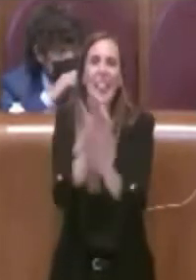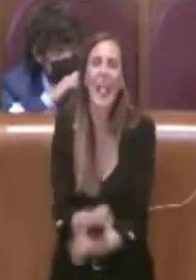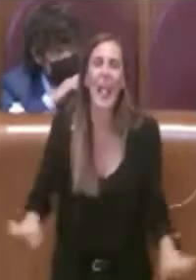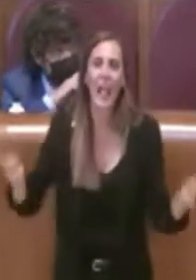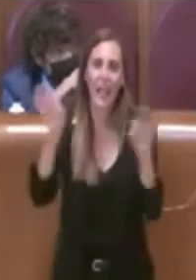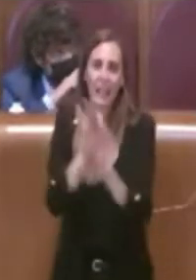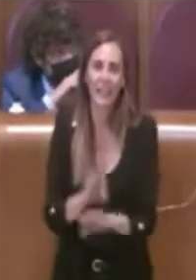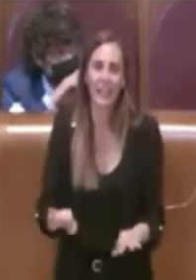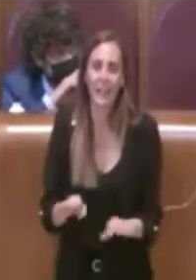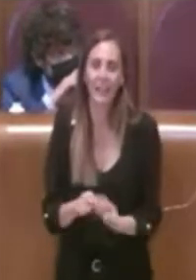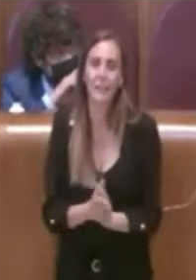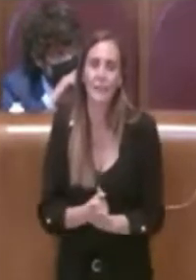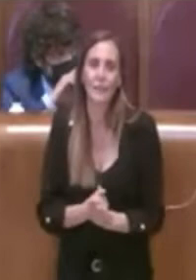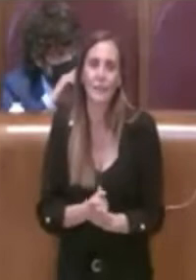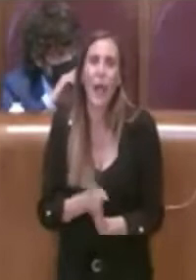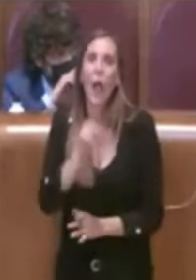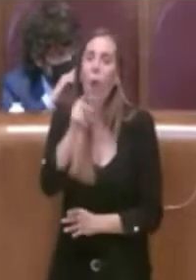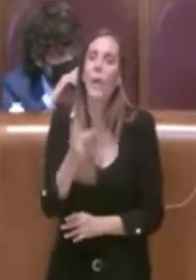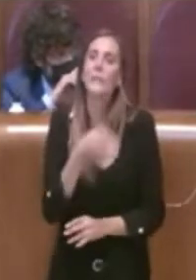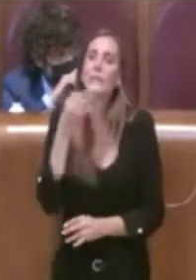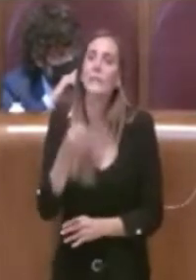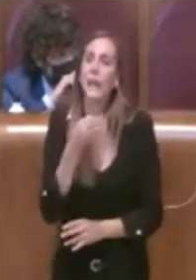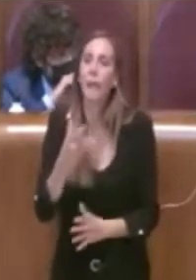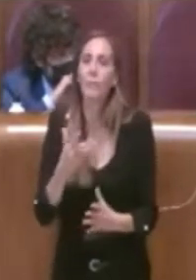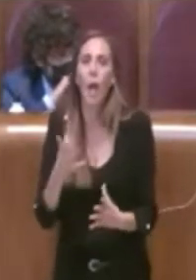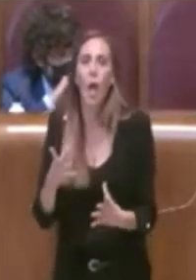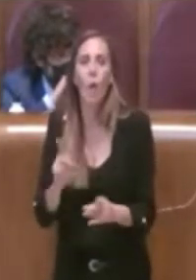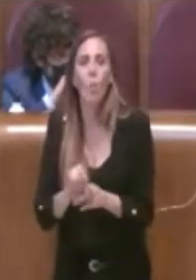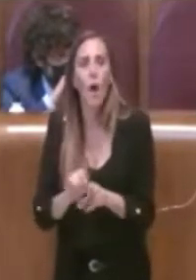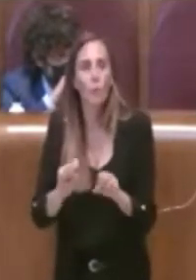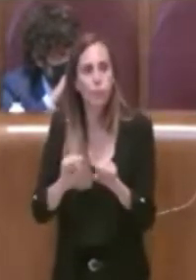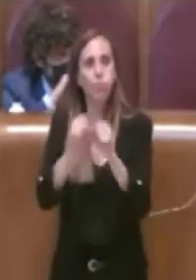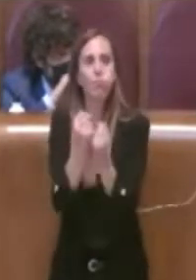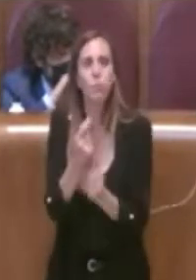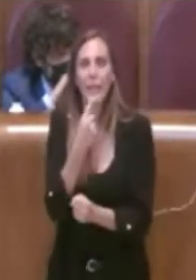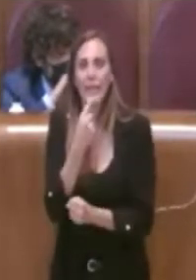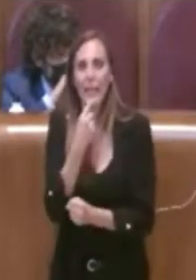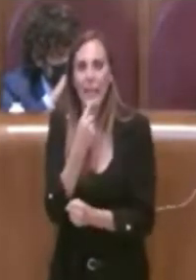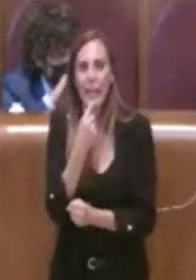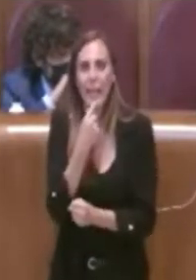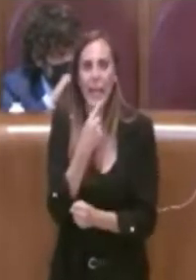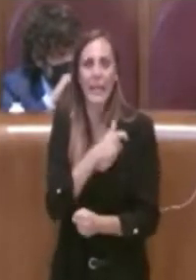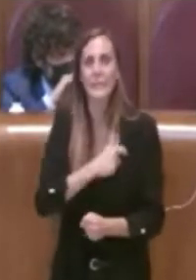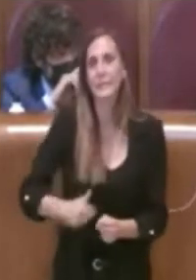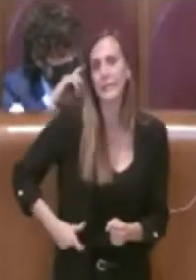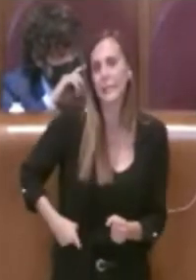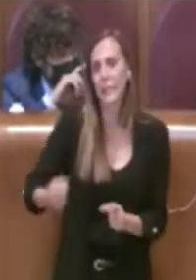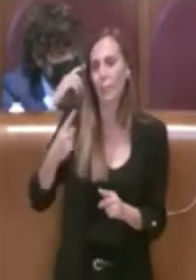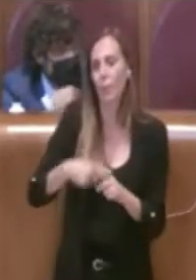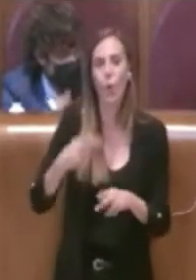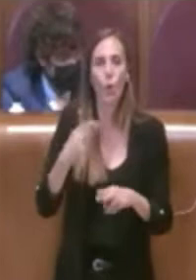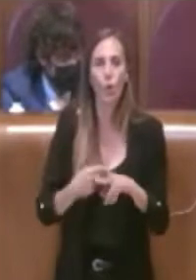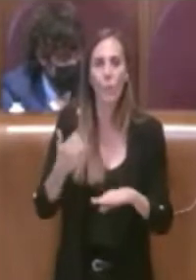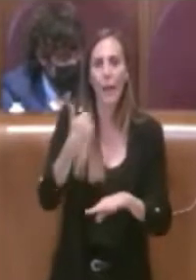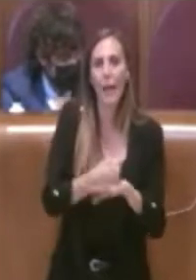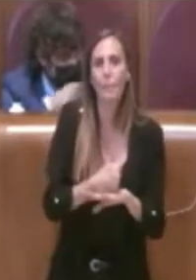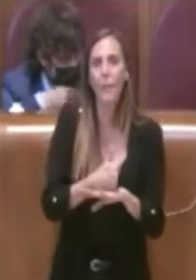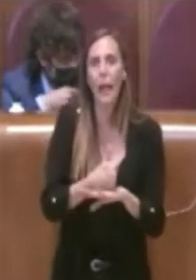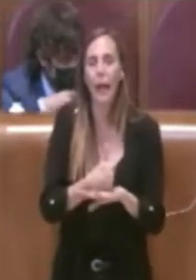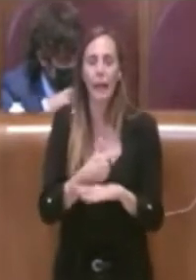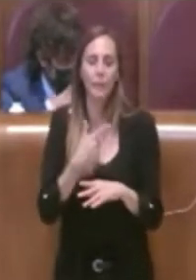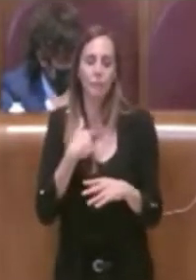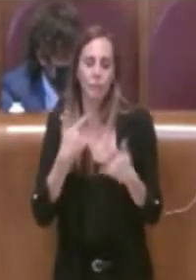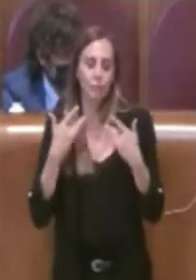vuole far scaricare la colpa su roma capitale sulla raggio per cui per lui la situazione è risolta per quanto